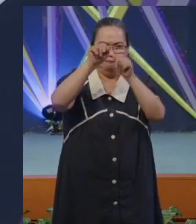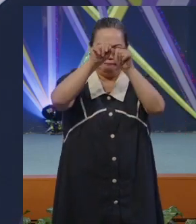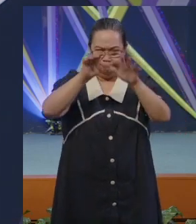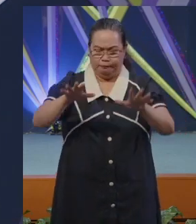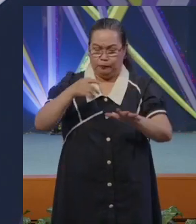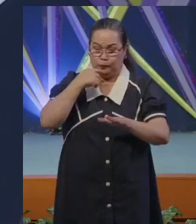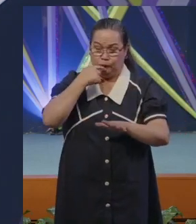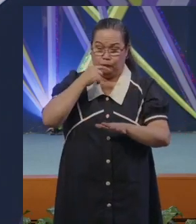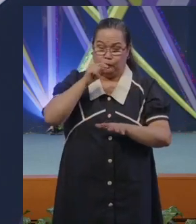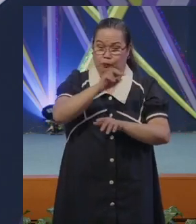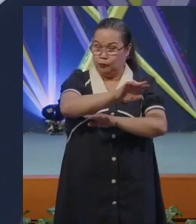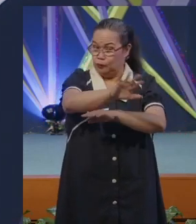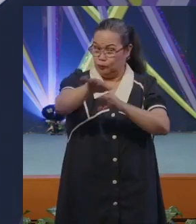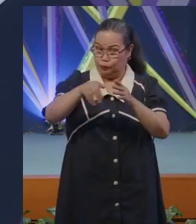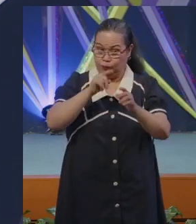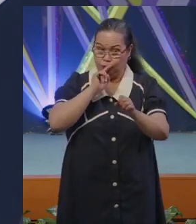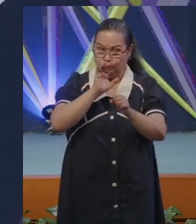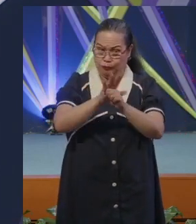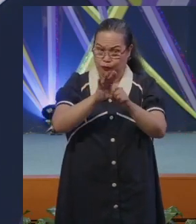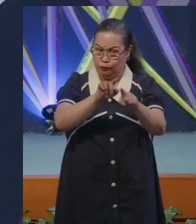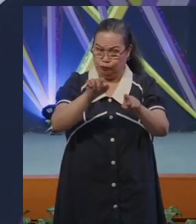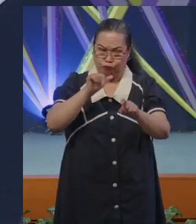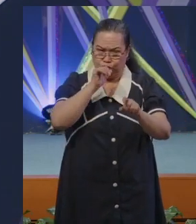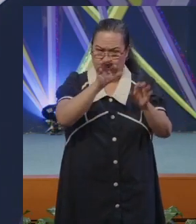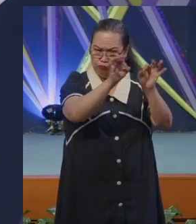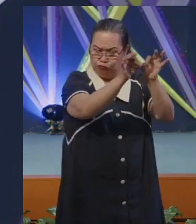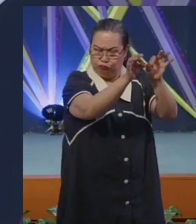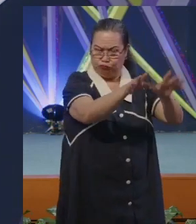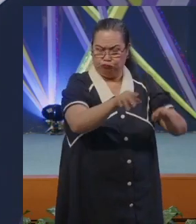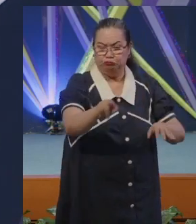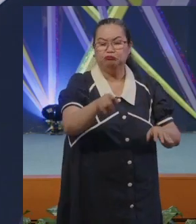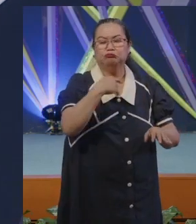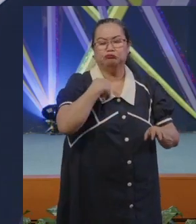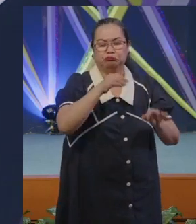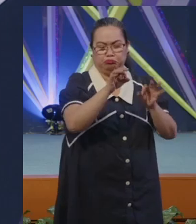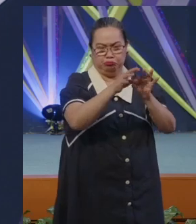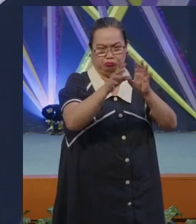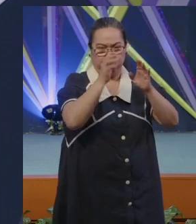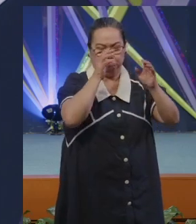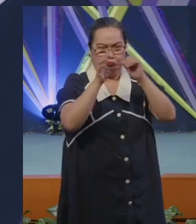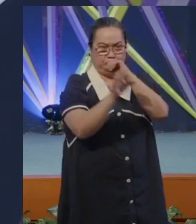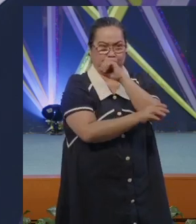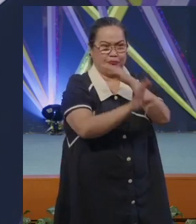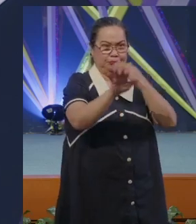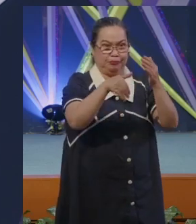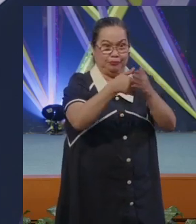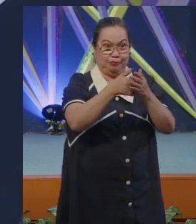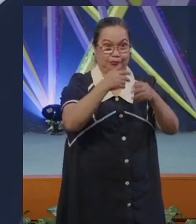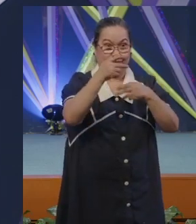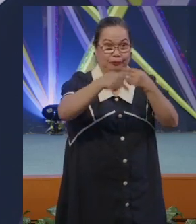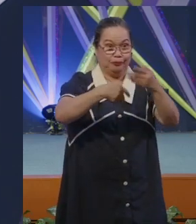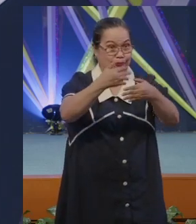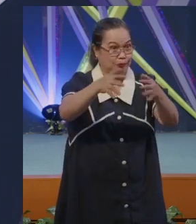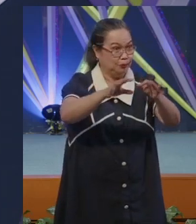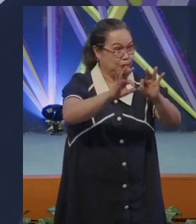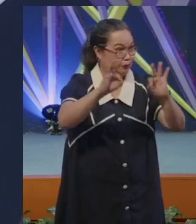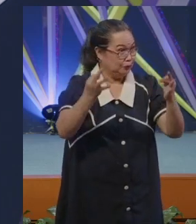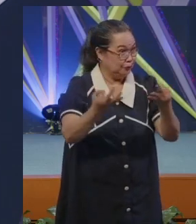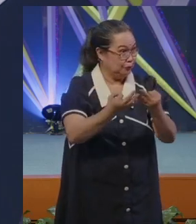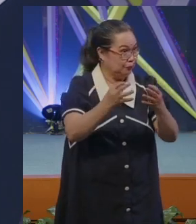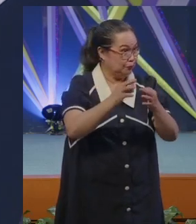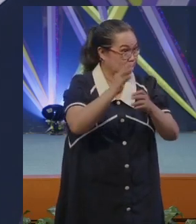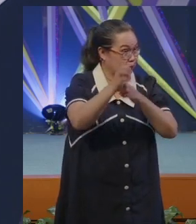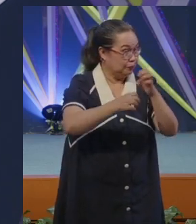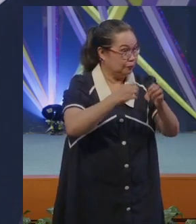who dishonors you I will curse, and in you all the families of the earth shall be blessed. Binigyan pong pangako ng